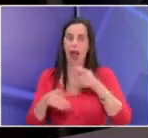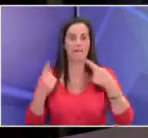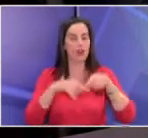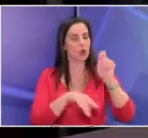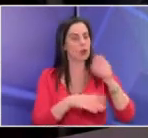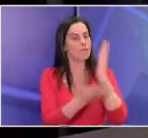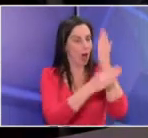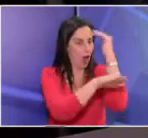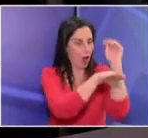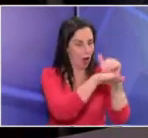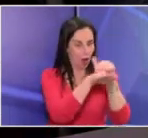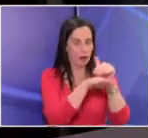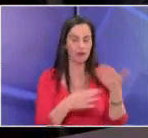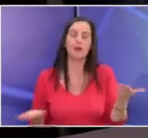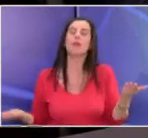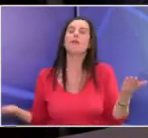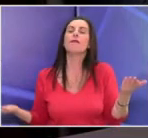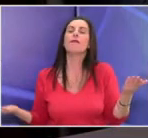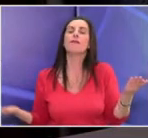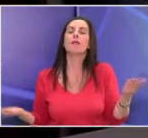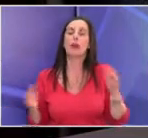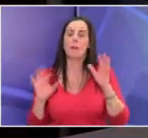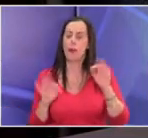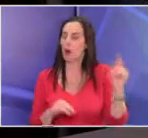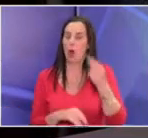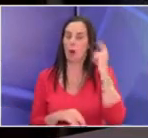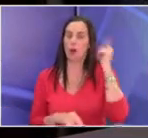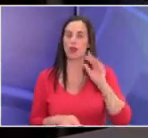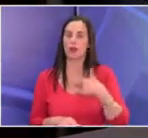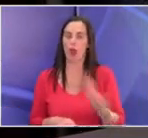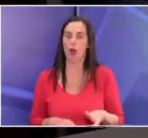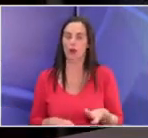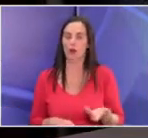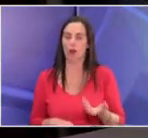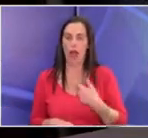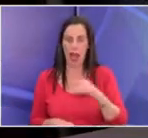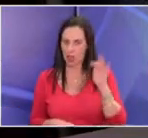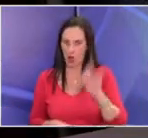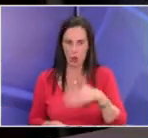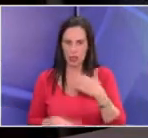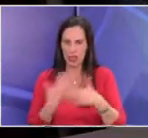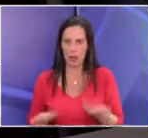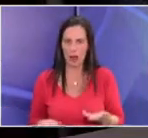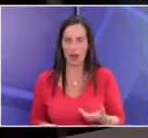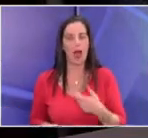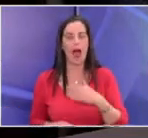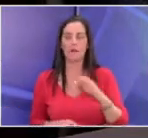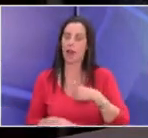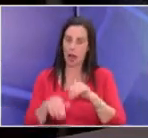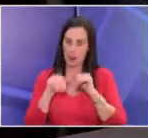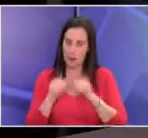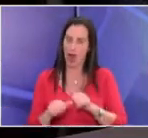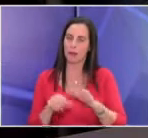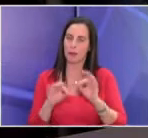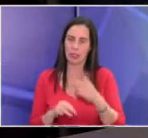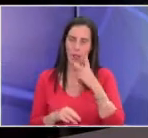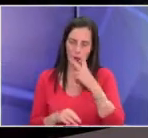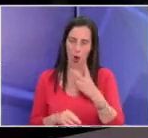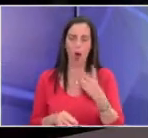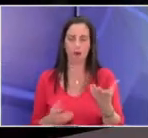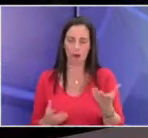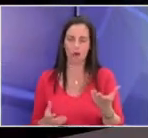לאותה נקודה. צריך לחנך את החברה הישראלית. סליחה, מיכל. תחת איזה משרד ממשלתי זה יושב? המשרד לביטחון פנים או משרד העבודה? אז תראו,